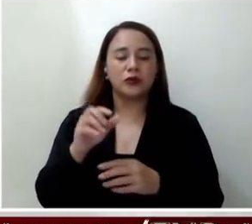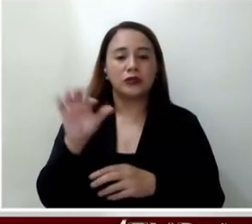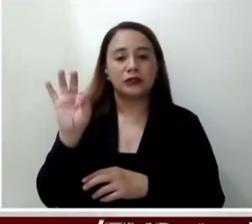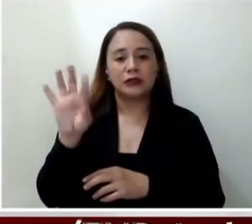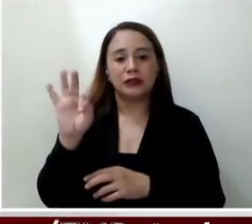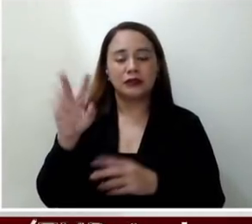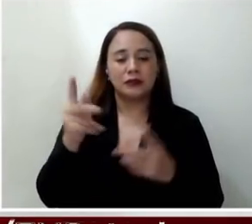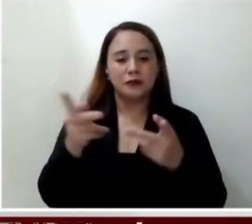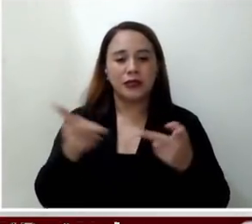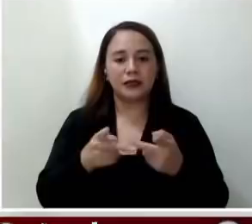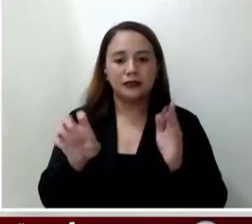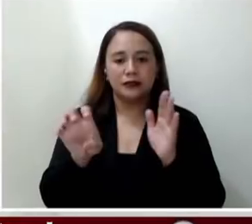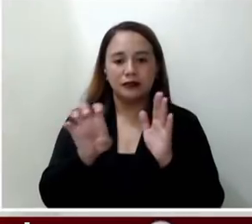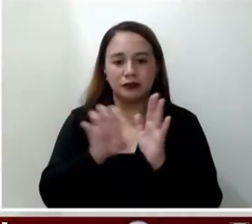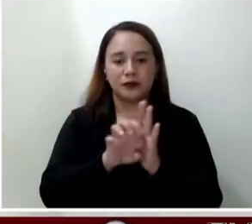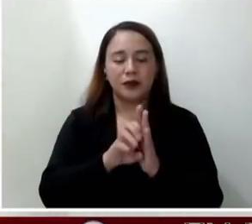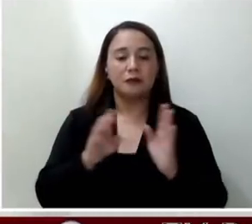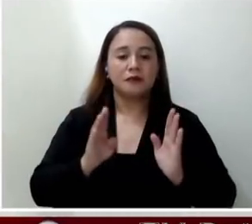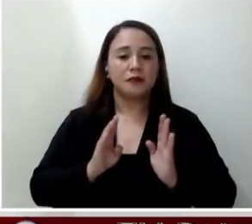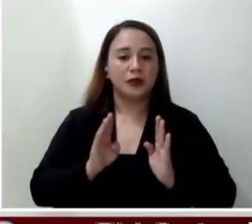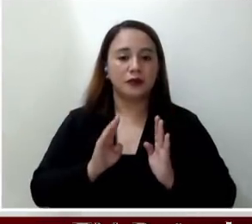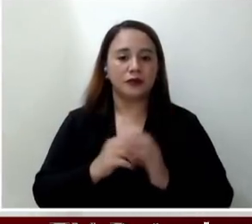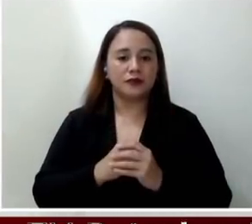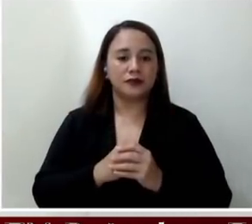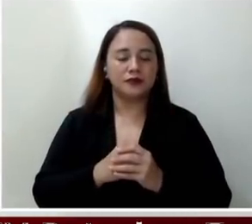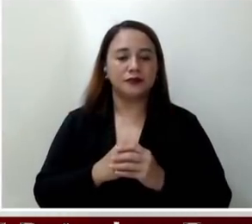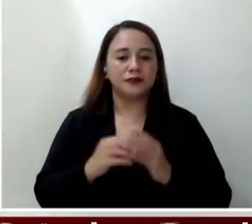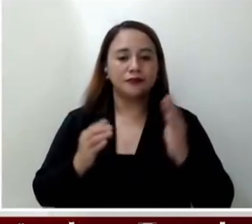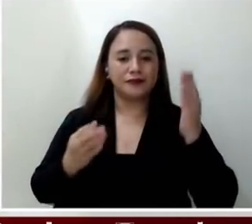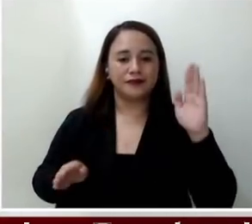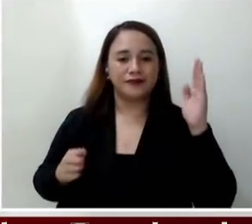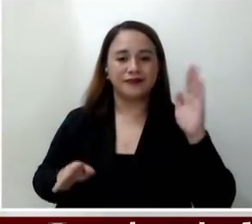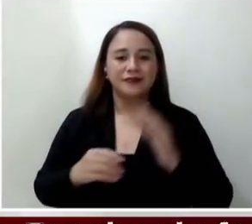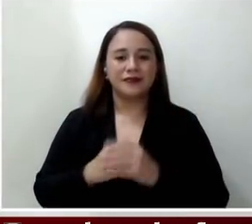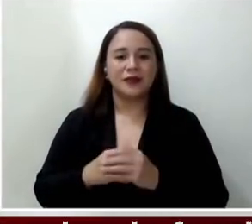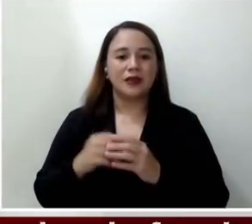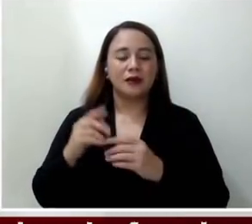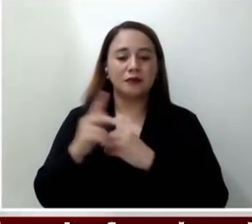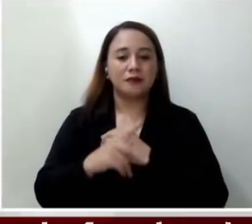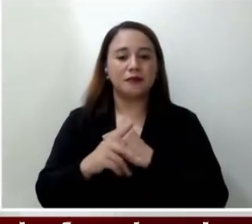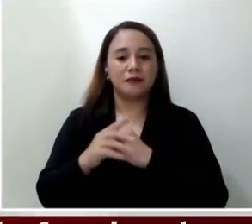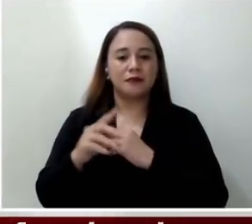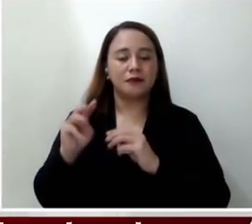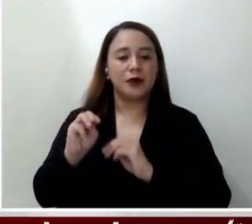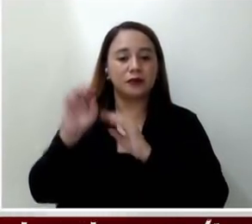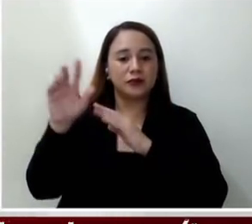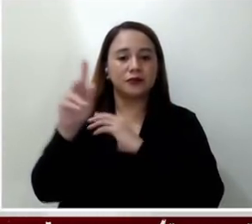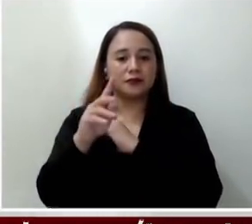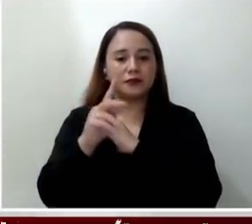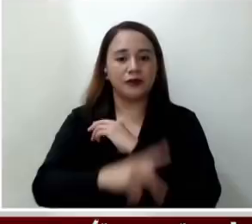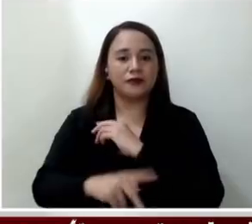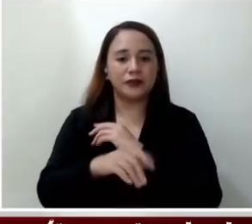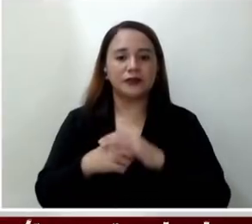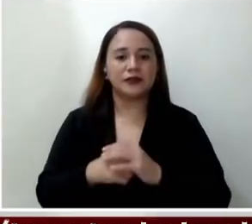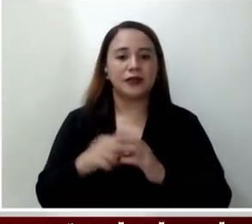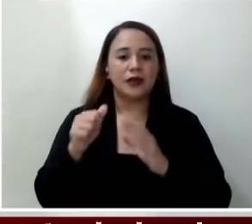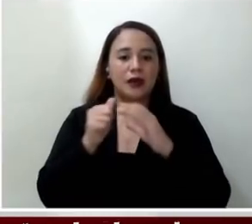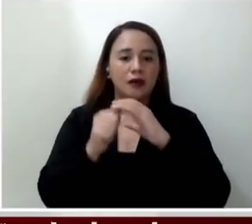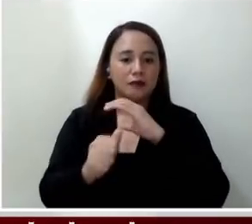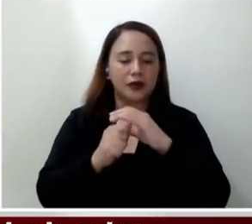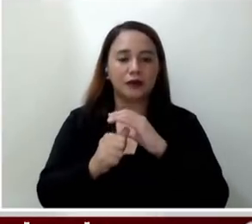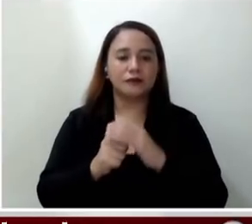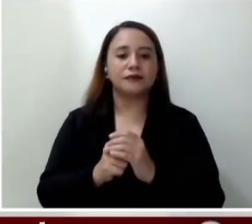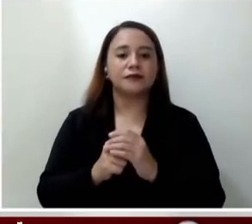lugar kabilang ang Baguio City, Kalinga, Mountain Province, Abra, Benguet,